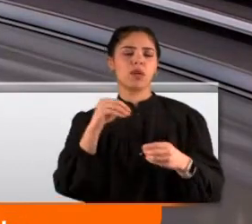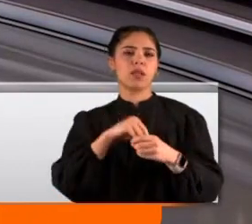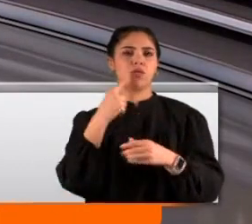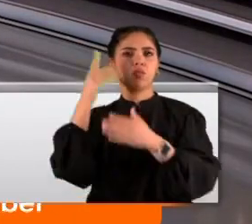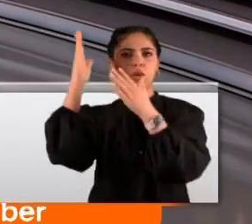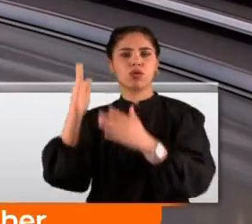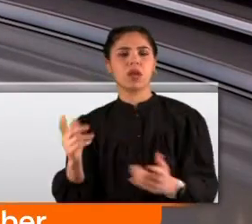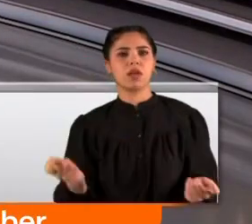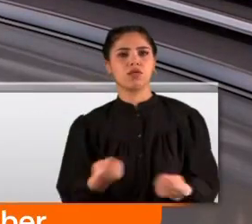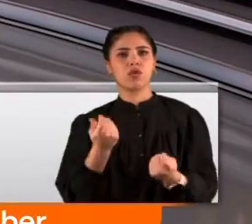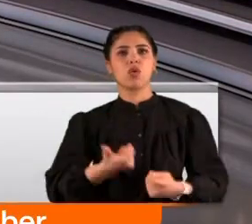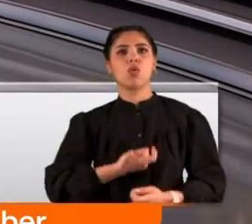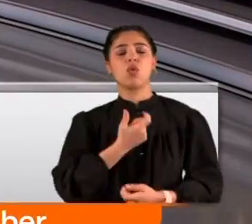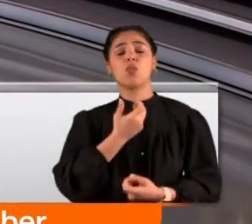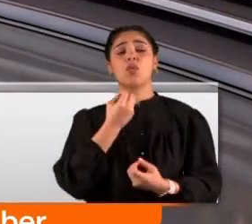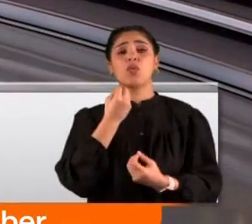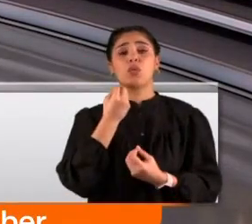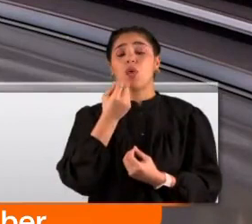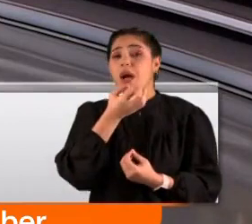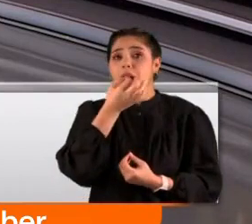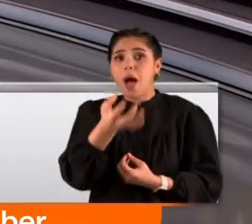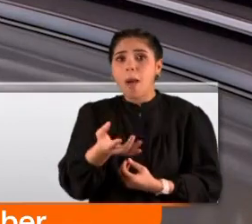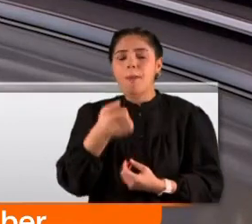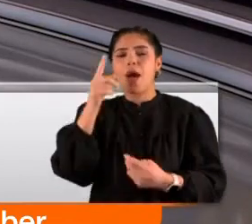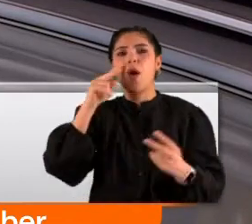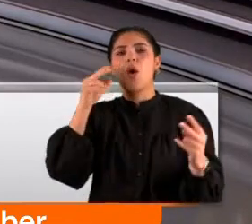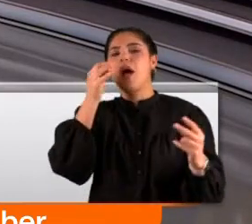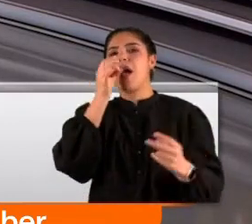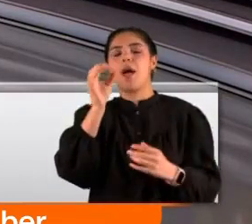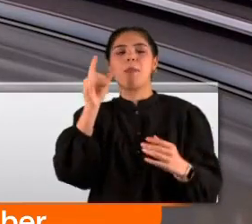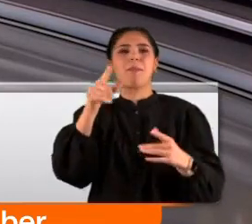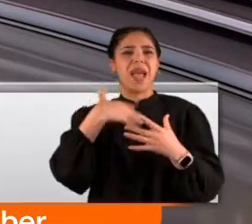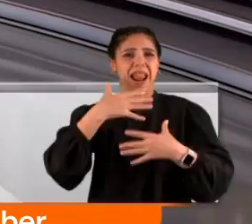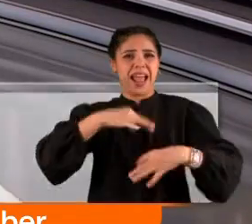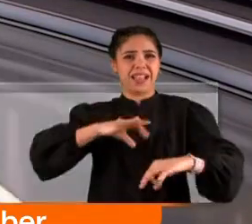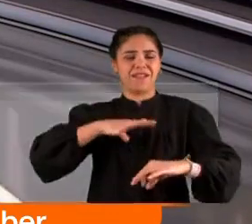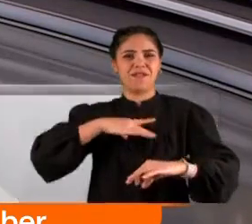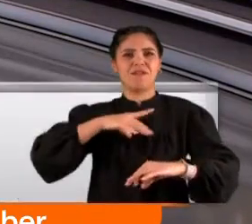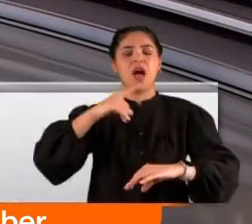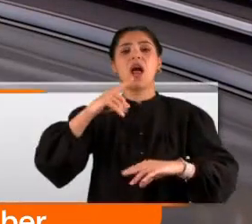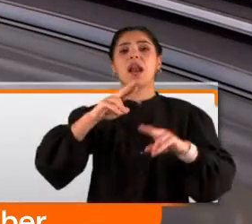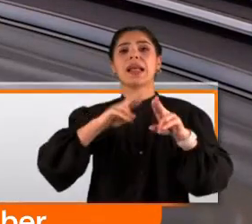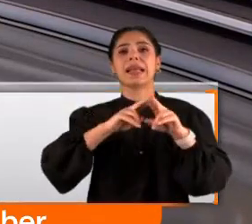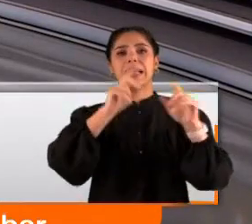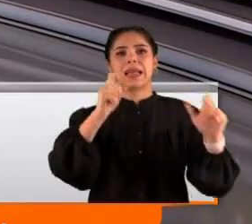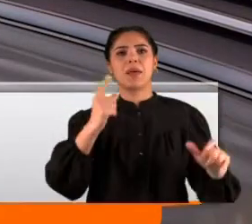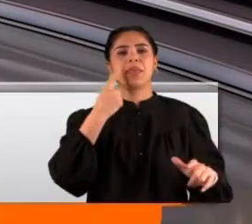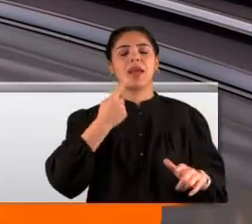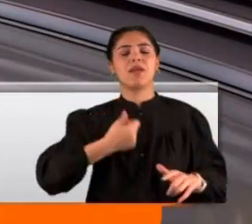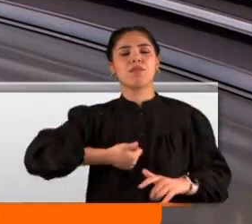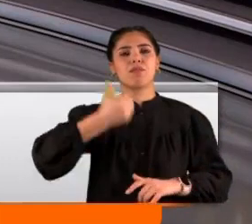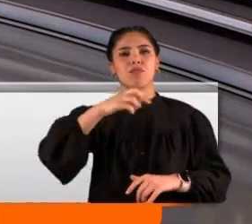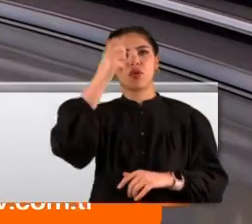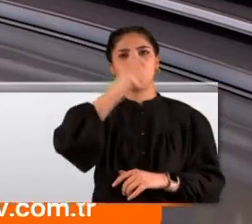veren haberse zaten o görüşmenin ardından biz bültene hazırlandığımız sırada geldik. Kremlin, Devlet Başkanı Putin'in talimatıyla yarın